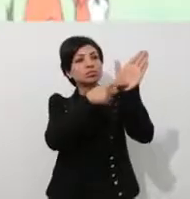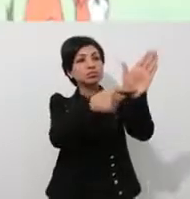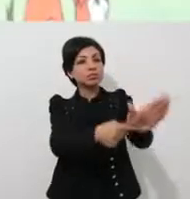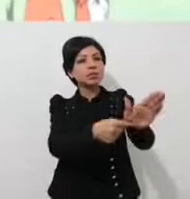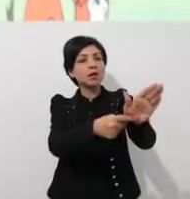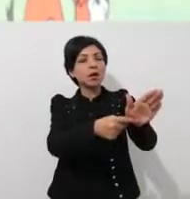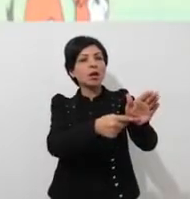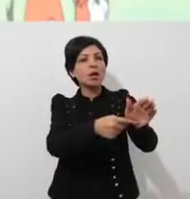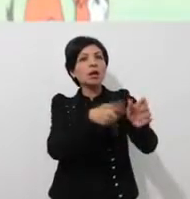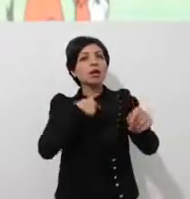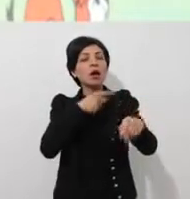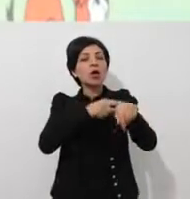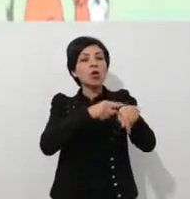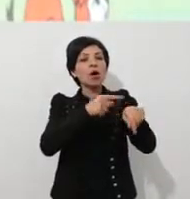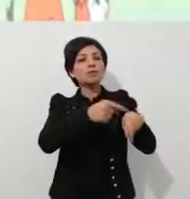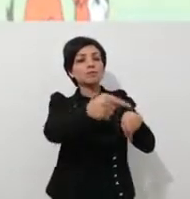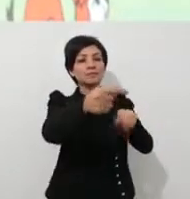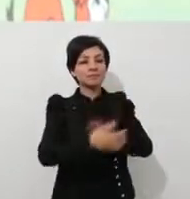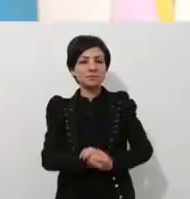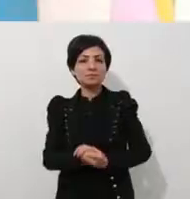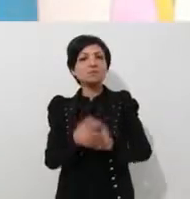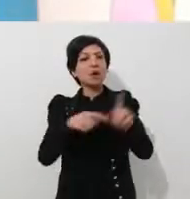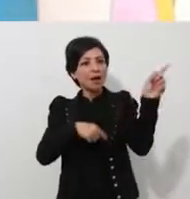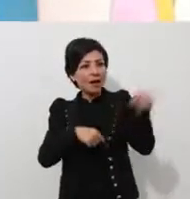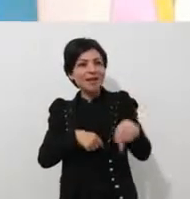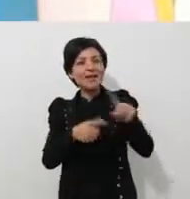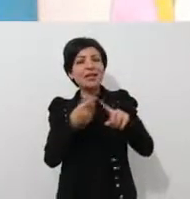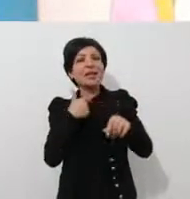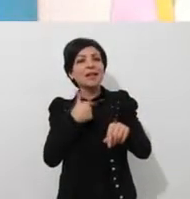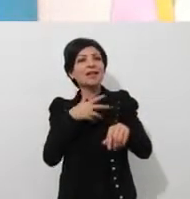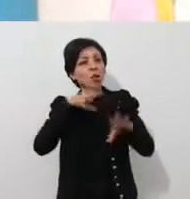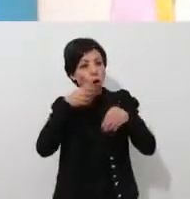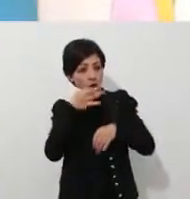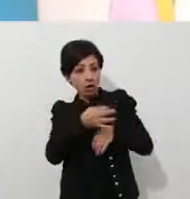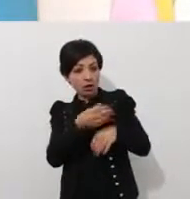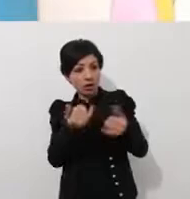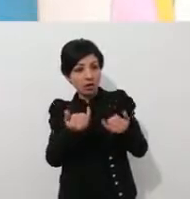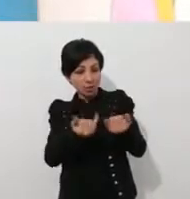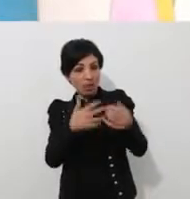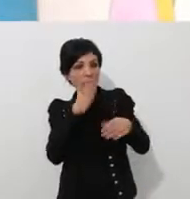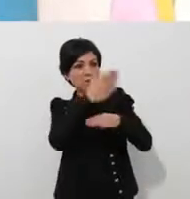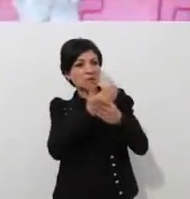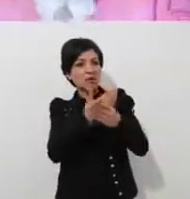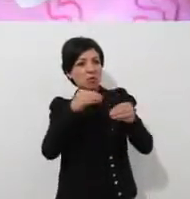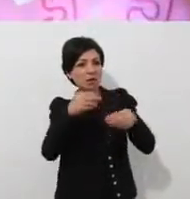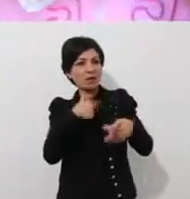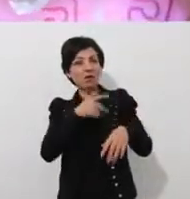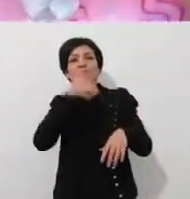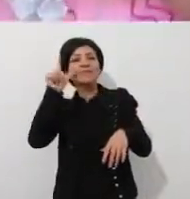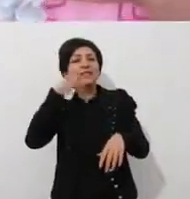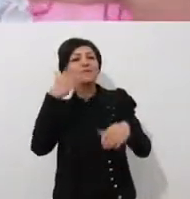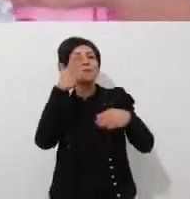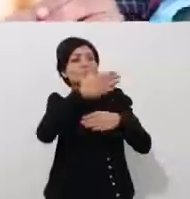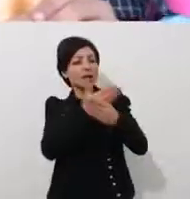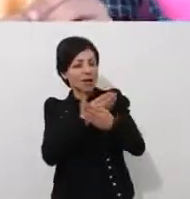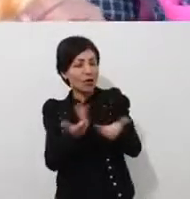نجموا نوصلوها آمنة من هنا معناها البريود معينة. قلت تجي معناتها كي نهار نقول لها مثلا تبدا حتى مريضة نقول لها ما تمشيش تقرا، تقول لي لا نمشي نقرا كيك